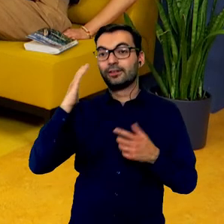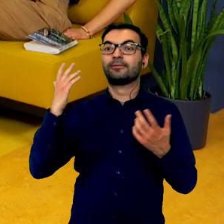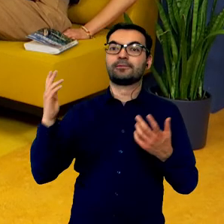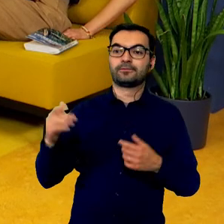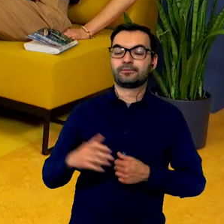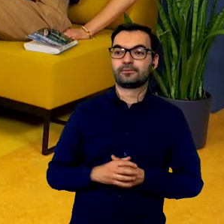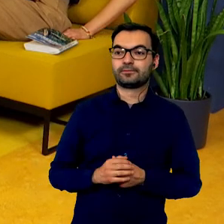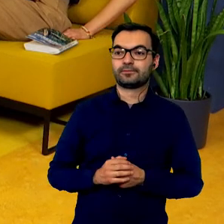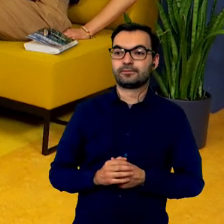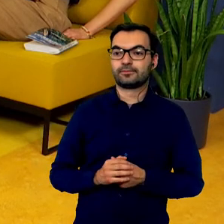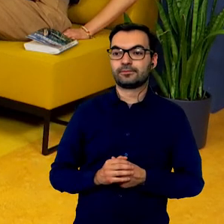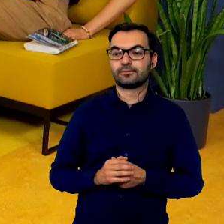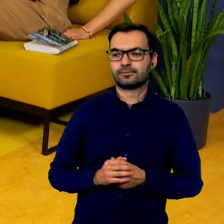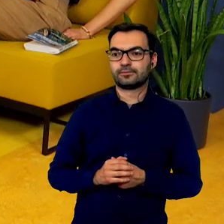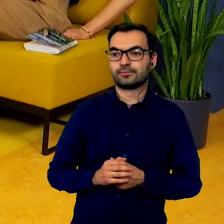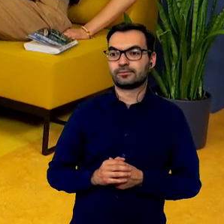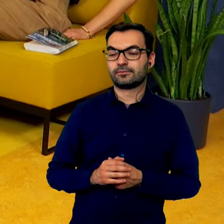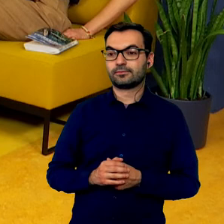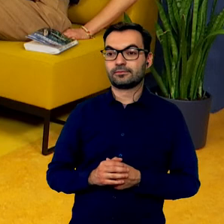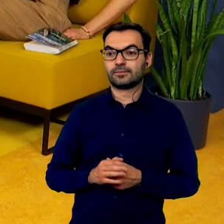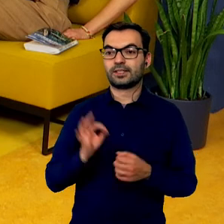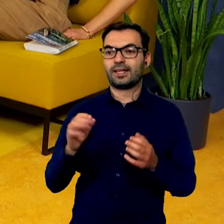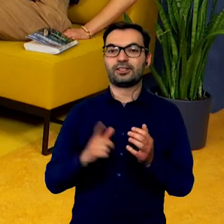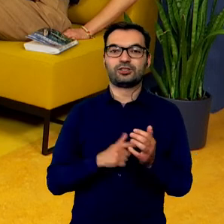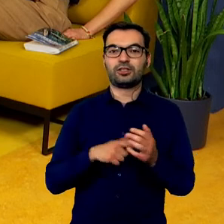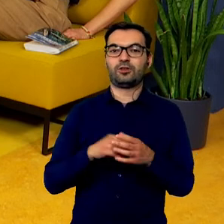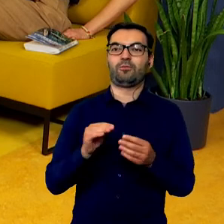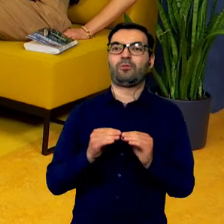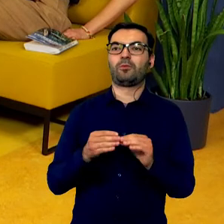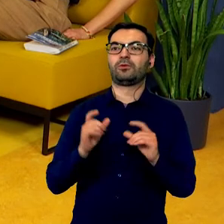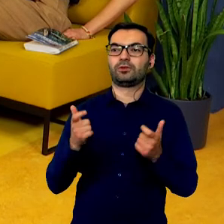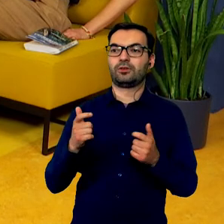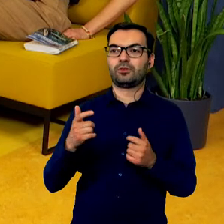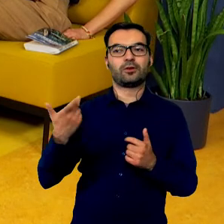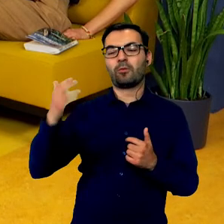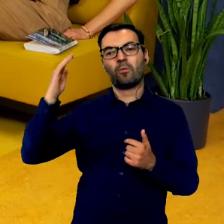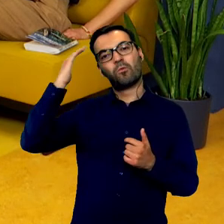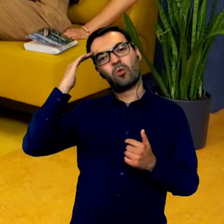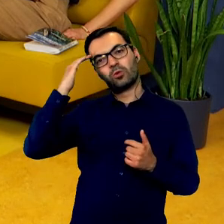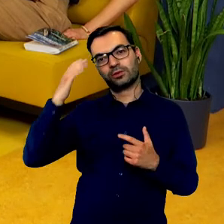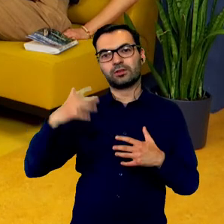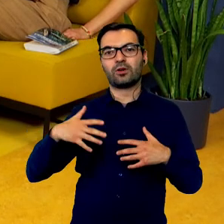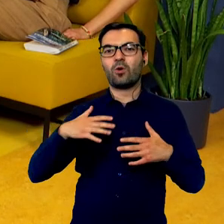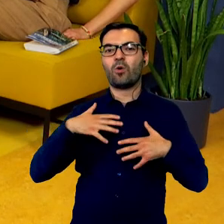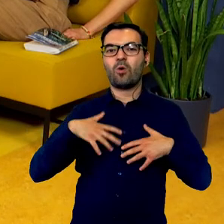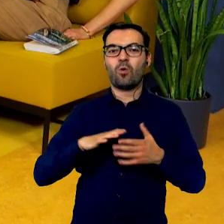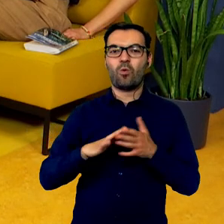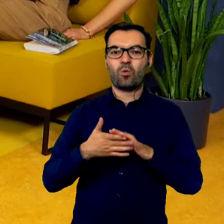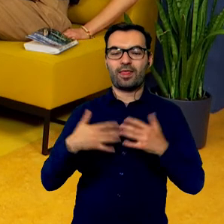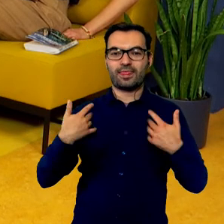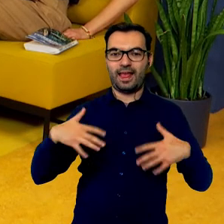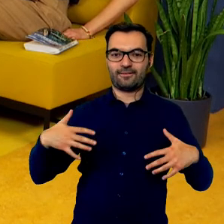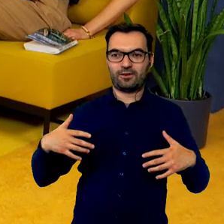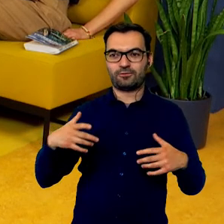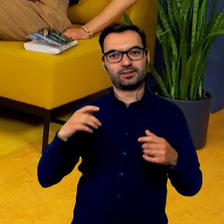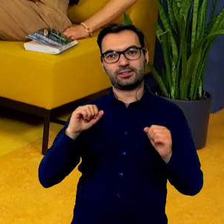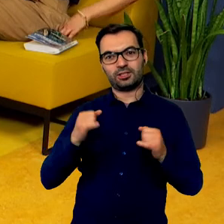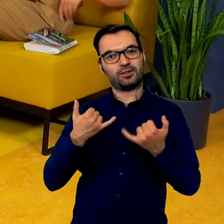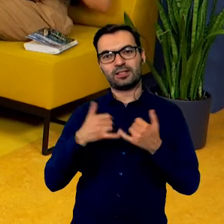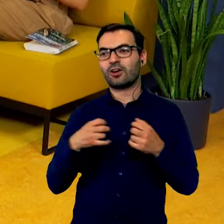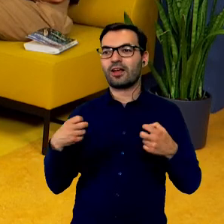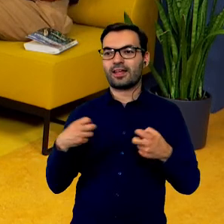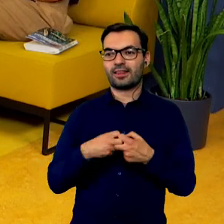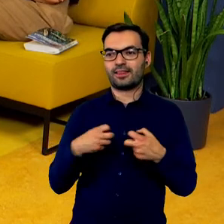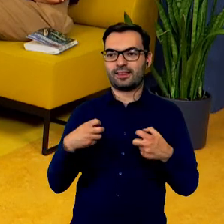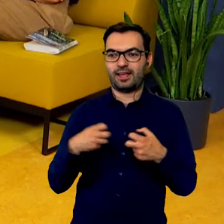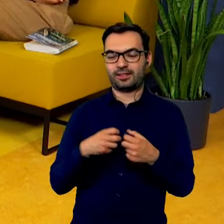że częściej problemem jest nie to, że komórki w mózgu i układ nerwowy nie funkcjonuje tak szybko, jak powinien, tylko